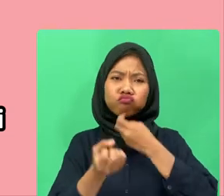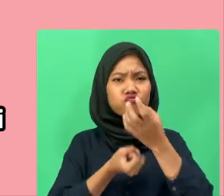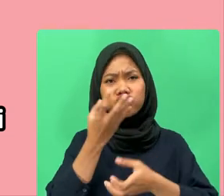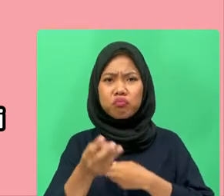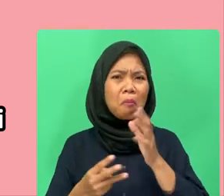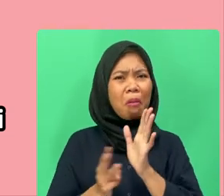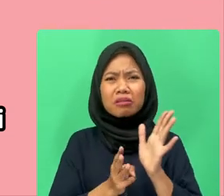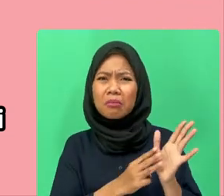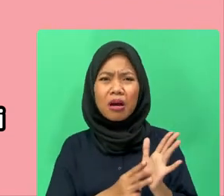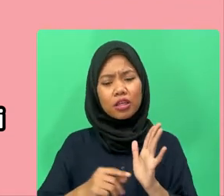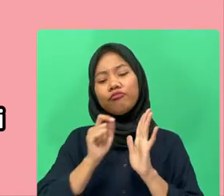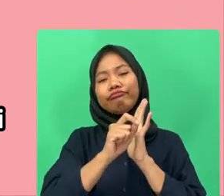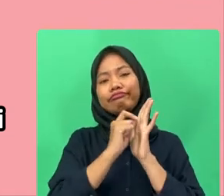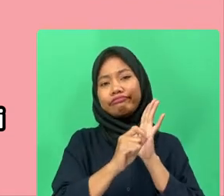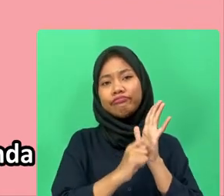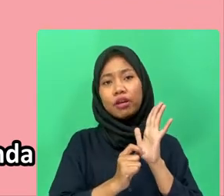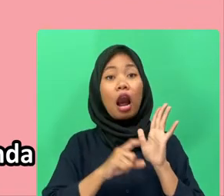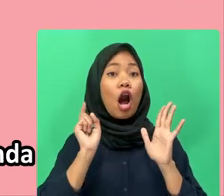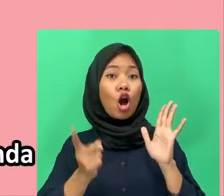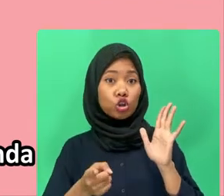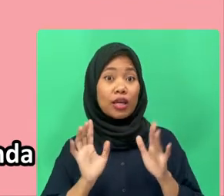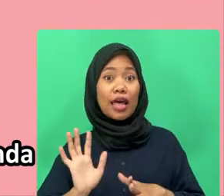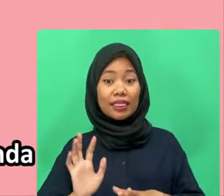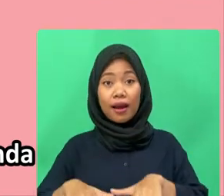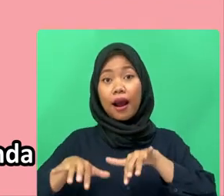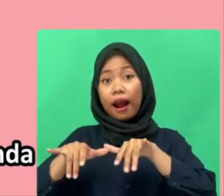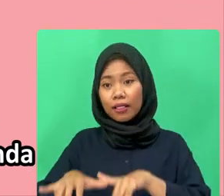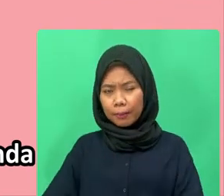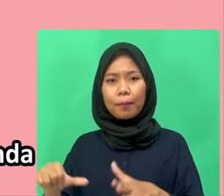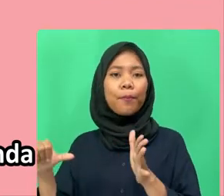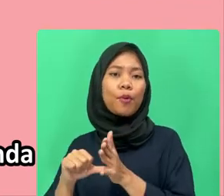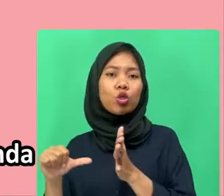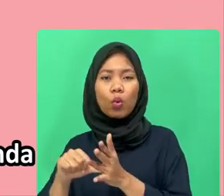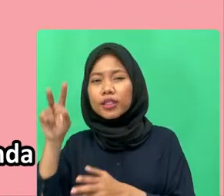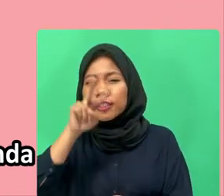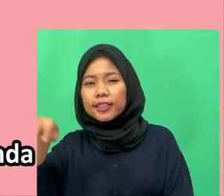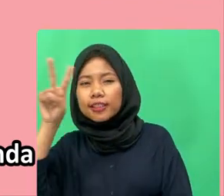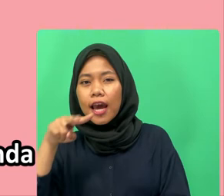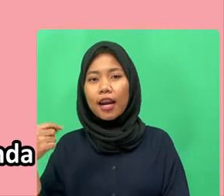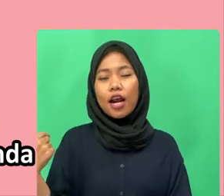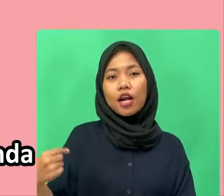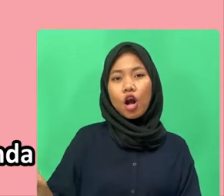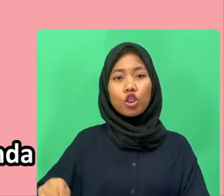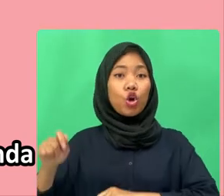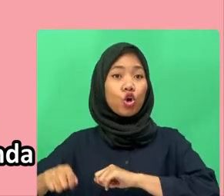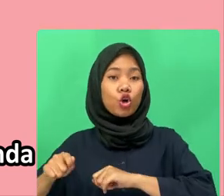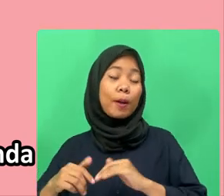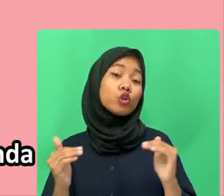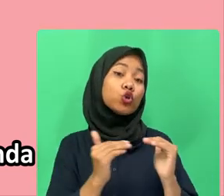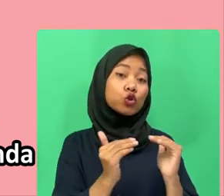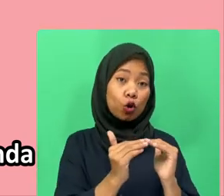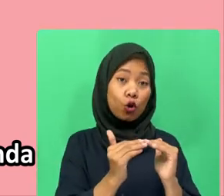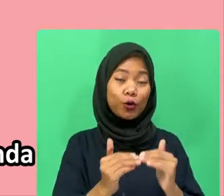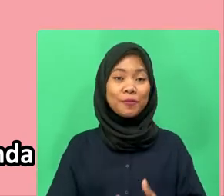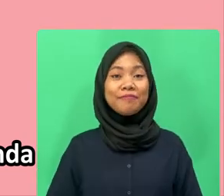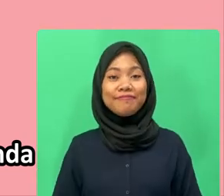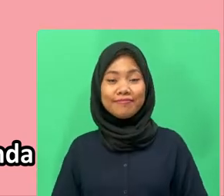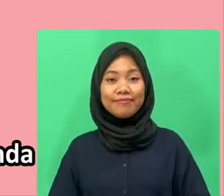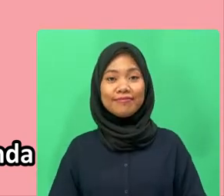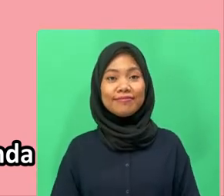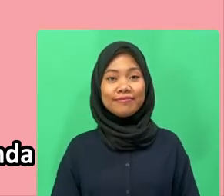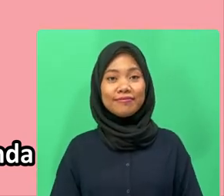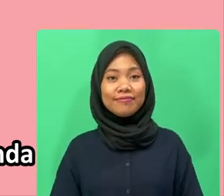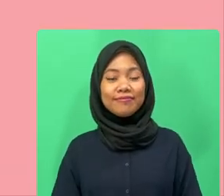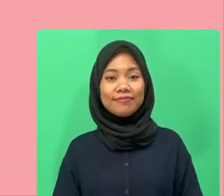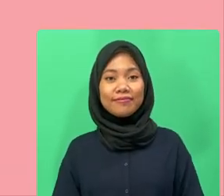keterangan persoalan juga harus diisi agar menentukan admin lawhub menentukan kantor hukum apa yang cocok untuk